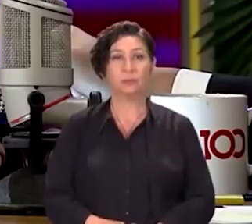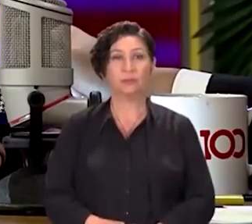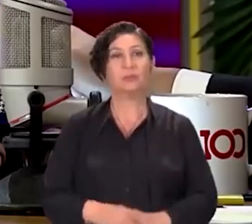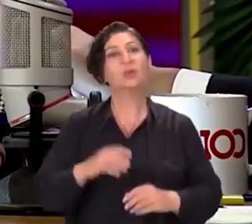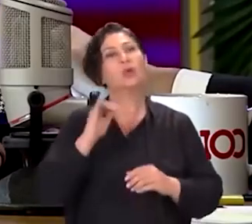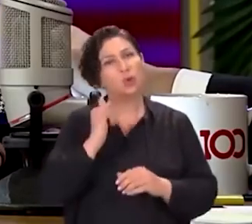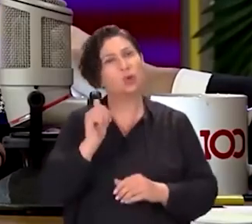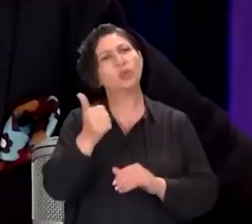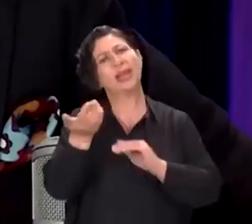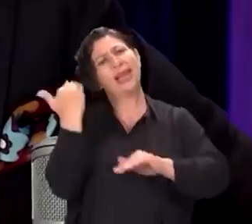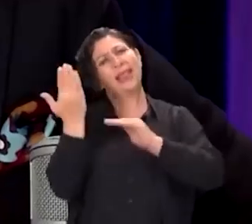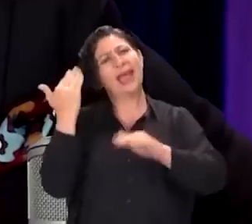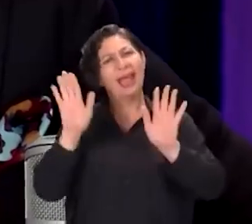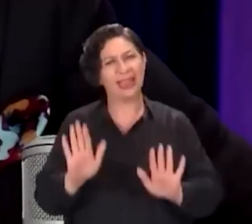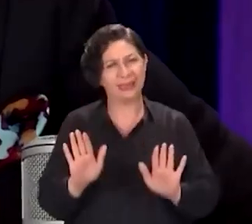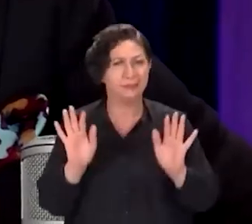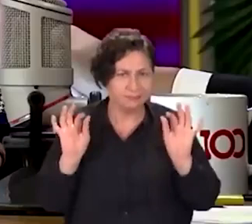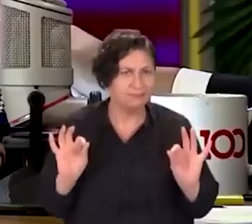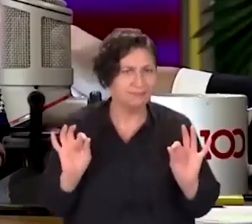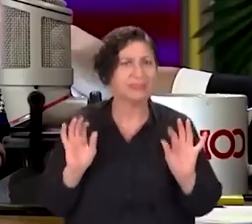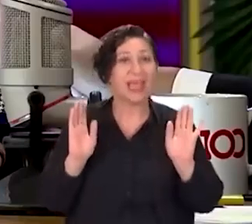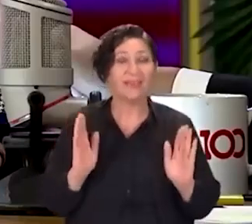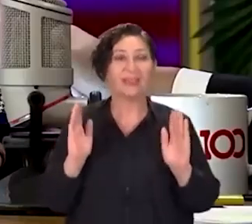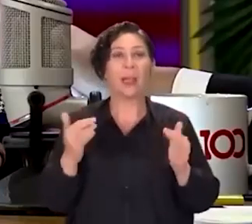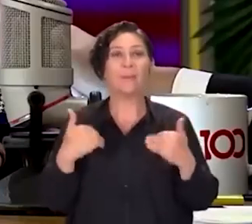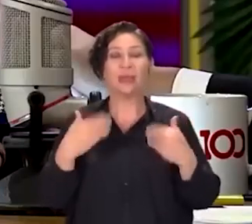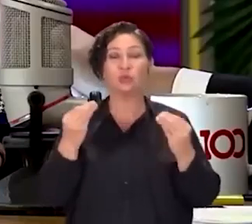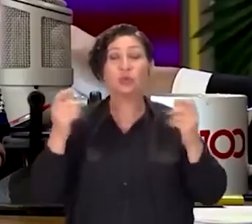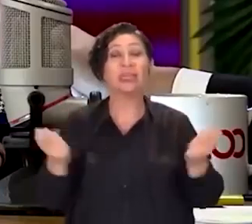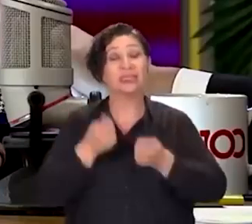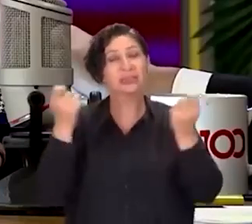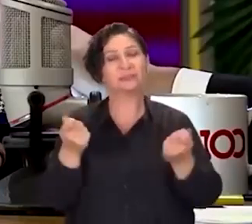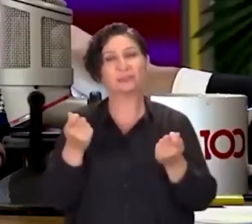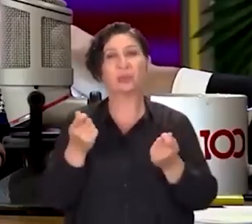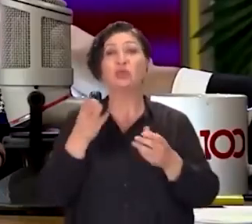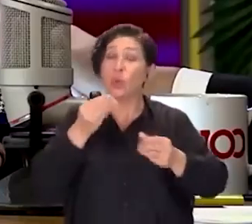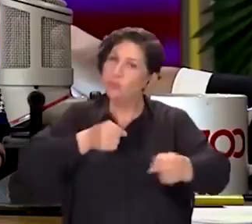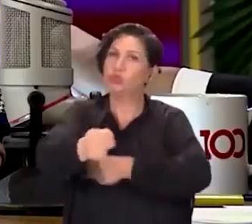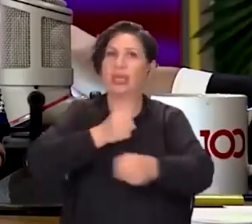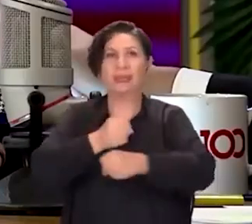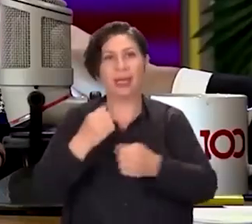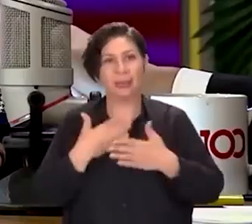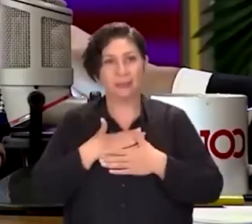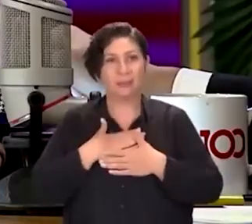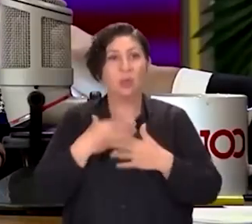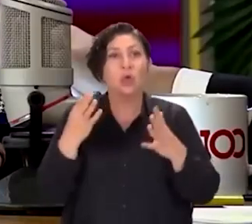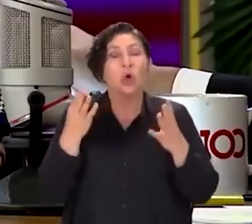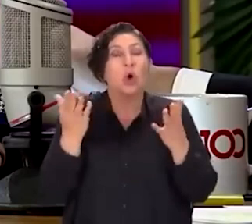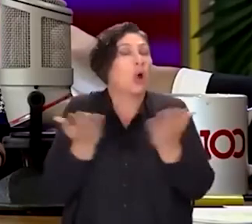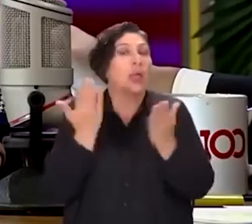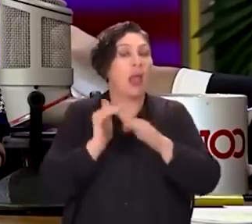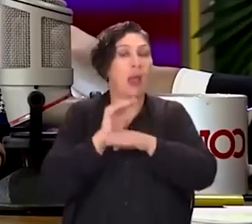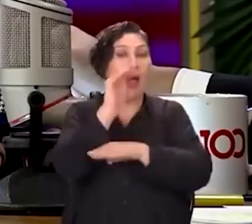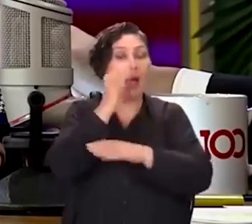kötü günler geride kaldı ama. Evet, ben çok çok çalıştım, çok mücadele verdim. O kadar